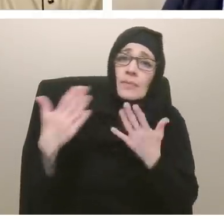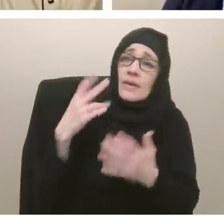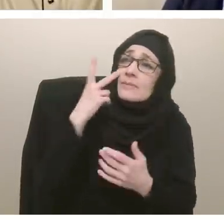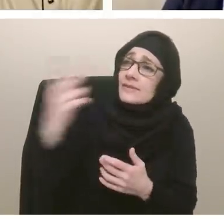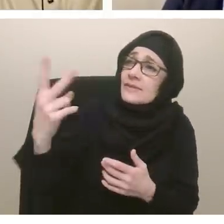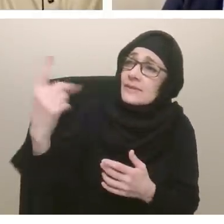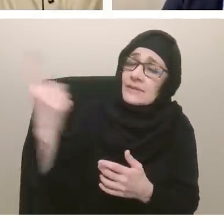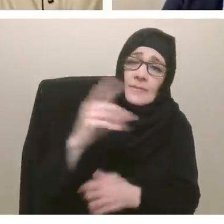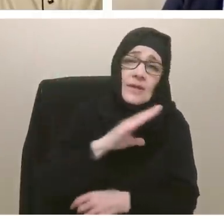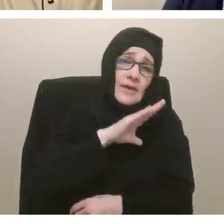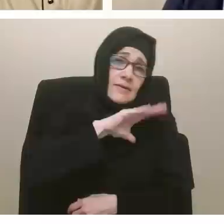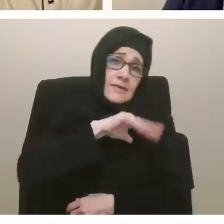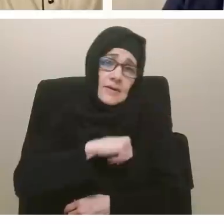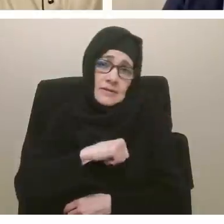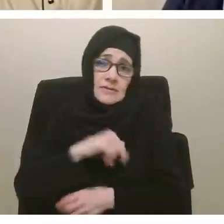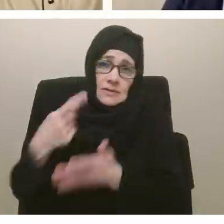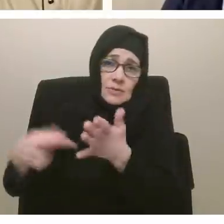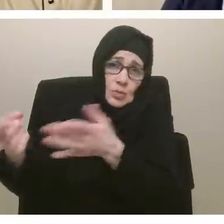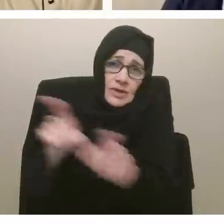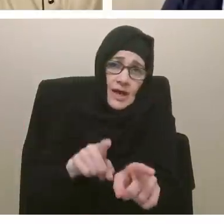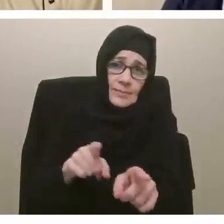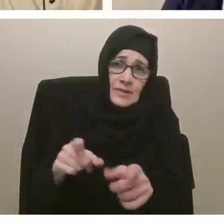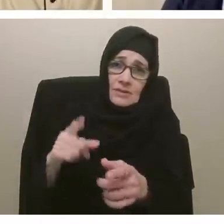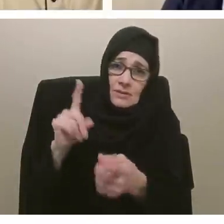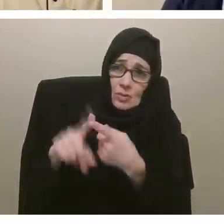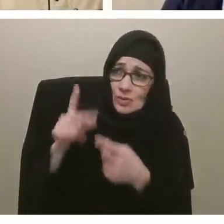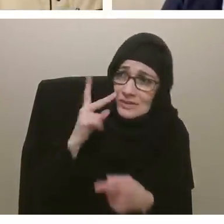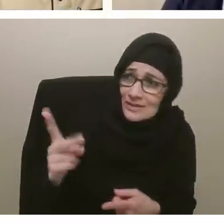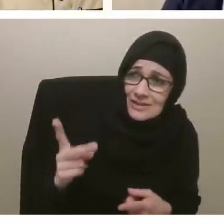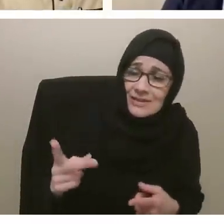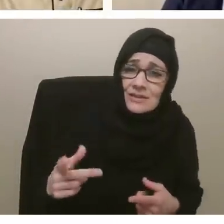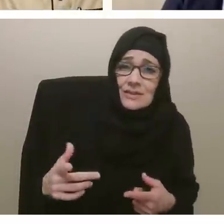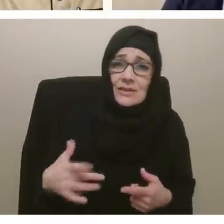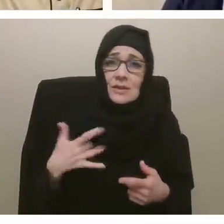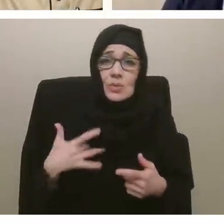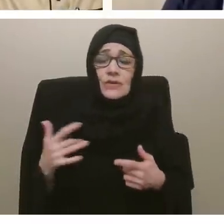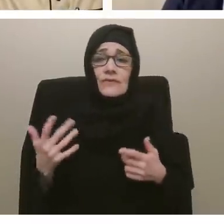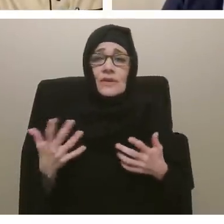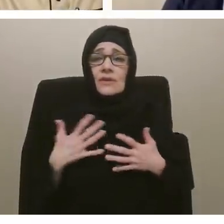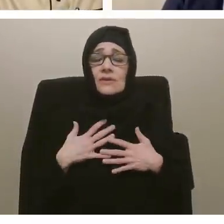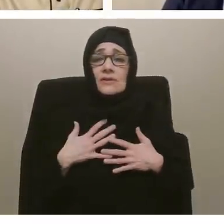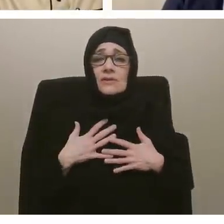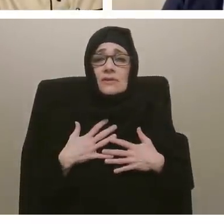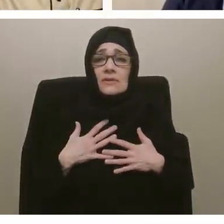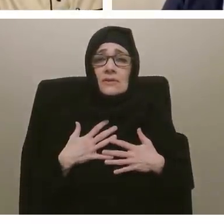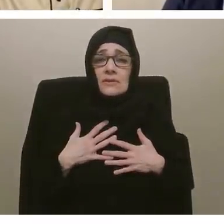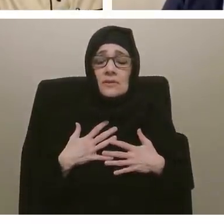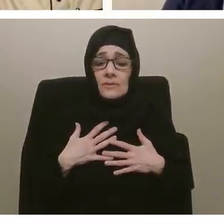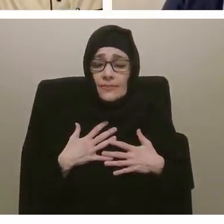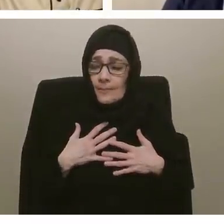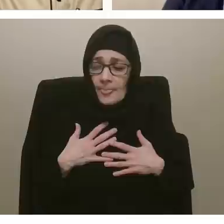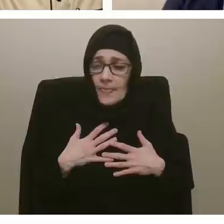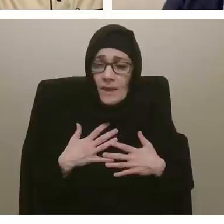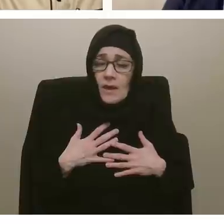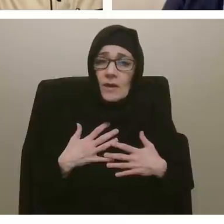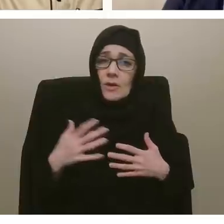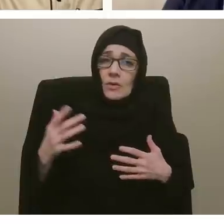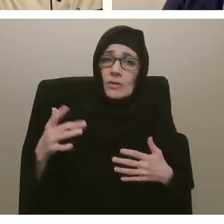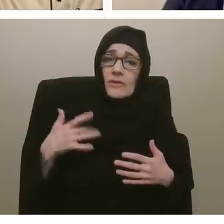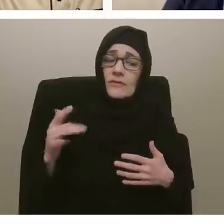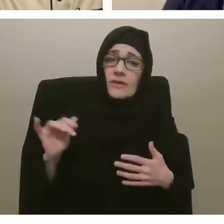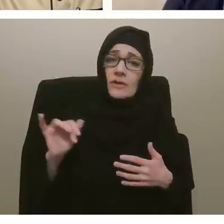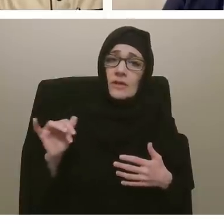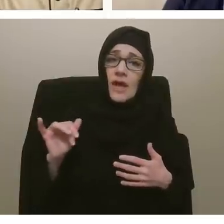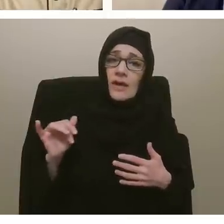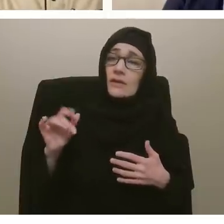Palestine transpire. We feel, ما ودعك ربك وما قالك, not only did he not